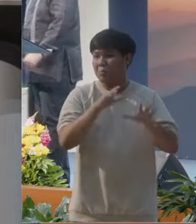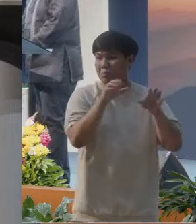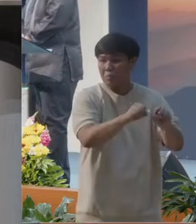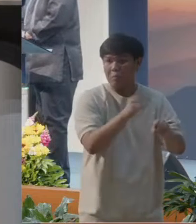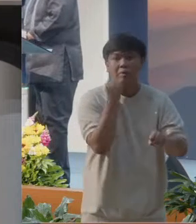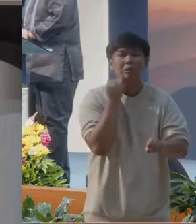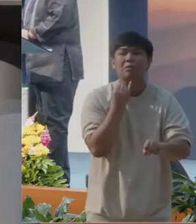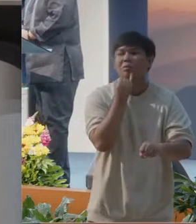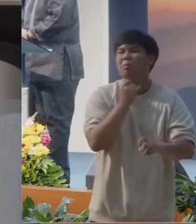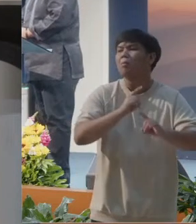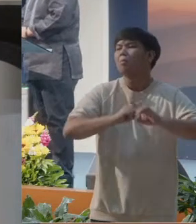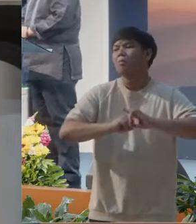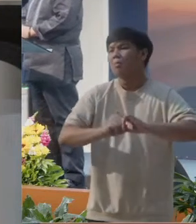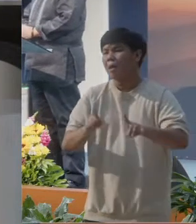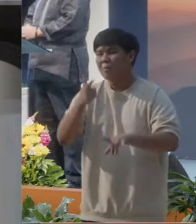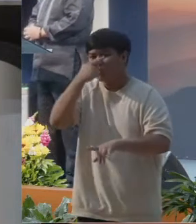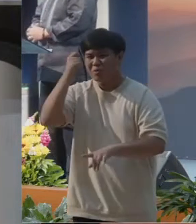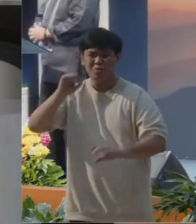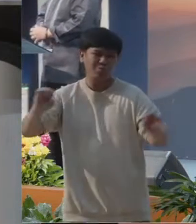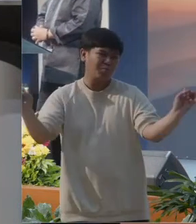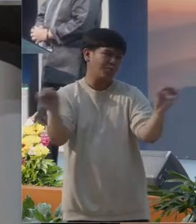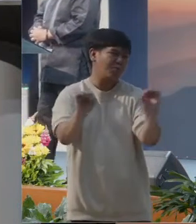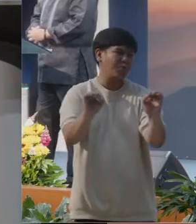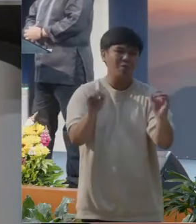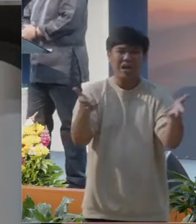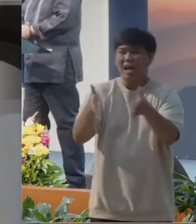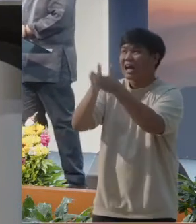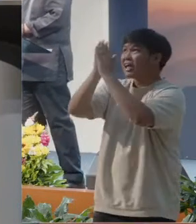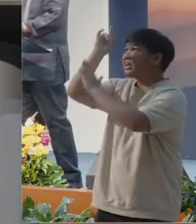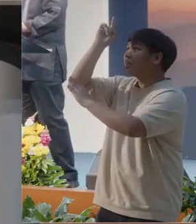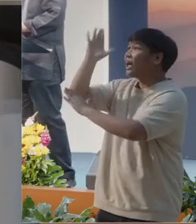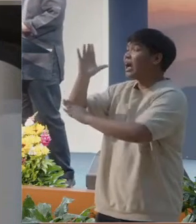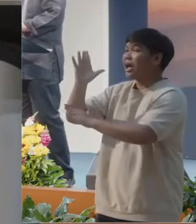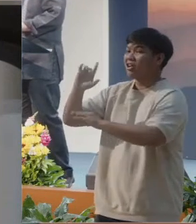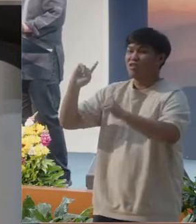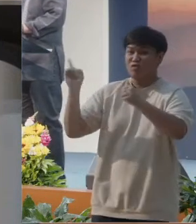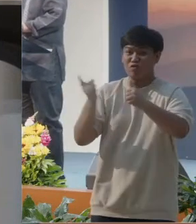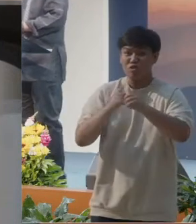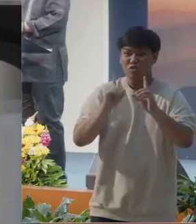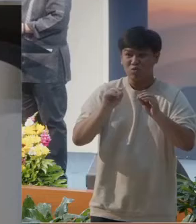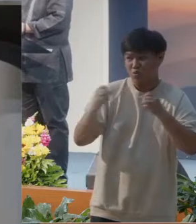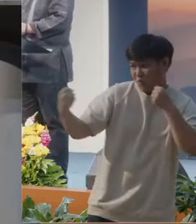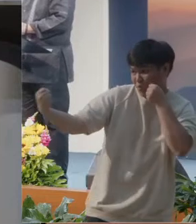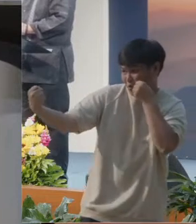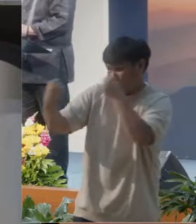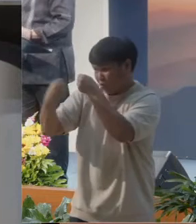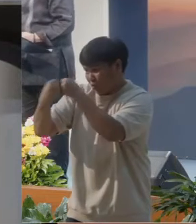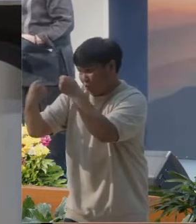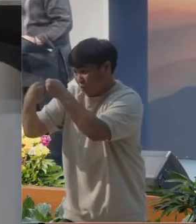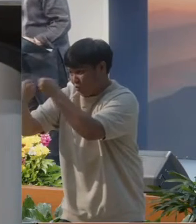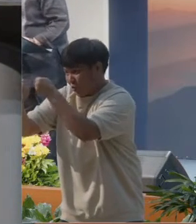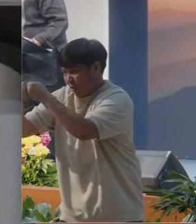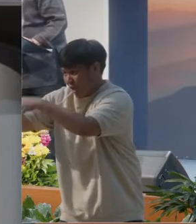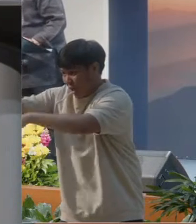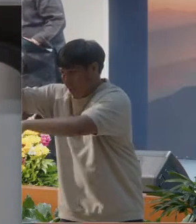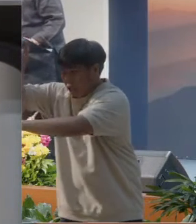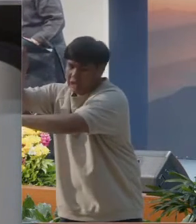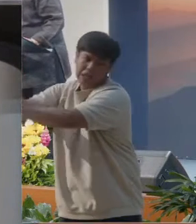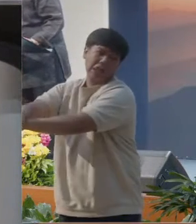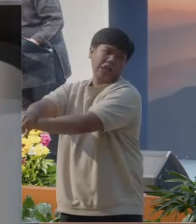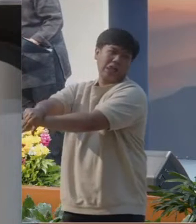kasalanan. Ngunit dahil hindi, ay sila muna po ay humarap sa kahihiyan ng